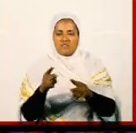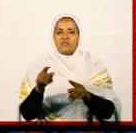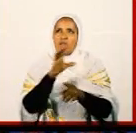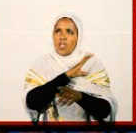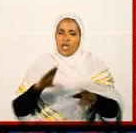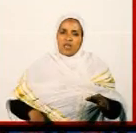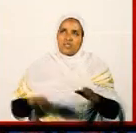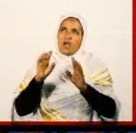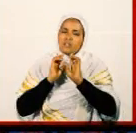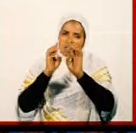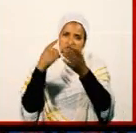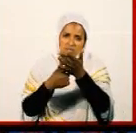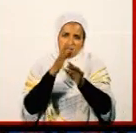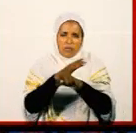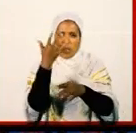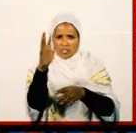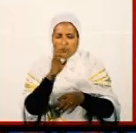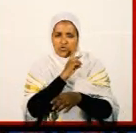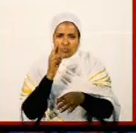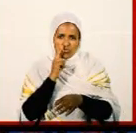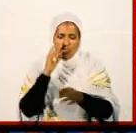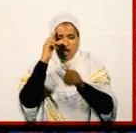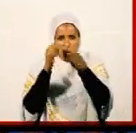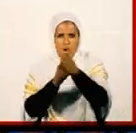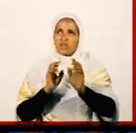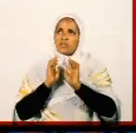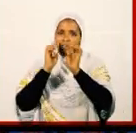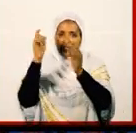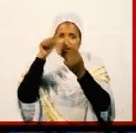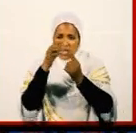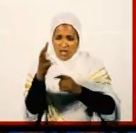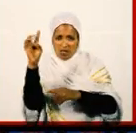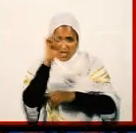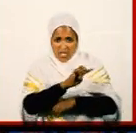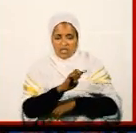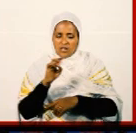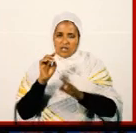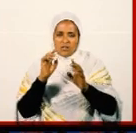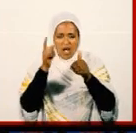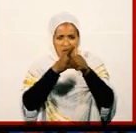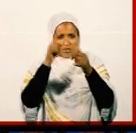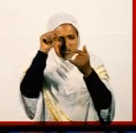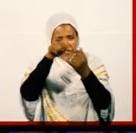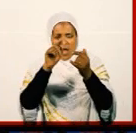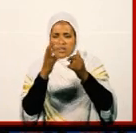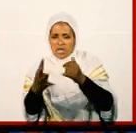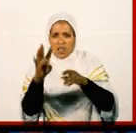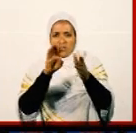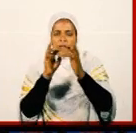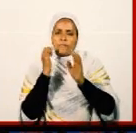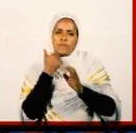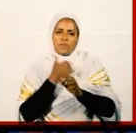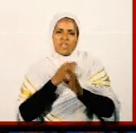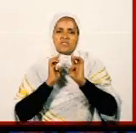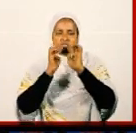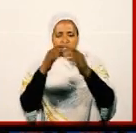ጾመ ያው የአራት ቅዳሴ ነው። እስከ 14 ቀን ከቅዳሴዋ ጀምሮ ከአንድ እስከ 14 የምናየው ሁለቱን ሱባኤ የእመቤታችን ቅዳሴ ነው። ይህን ሁሉ በረከት ነው የምናገኘው።